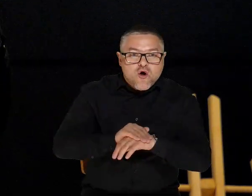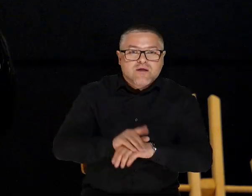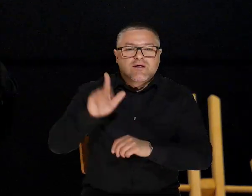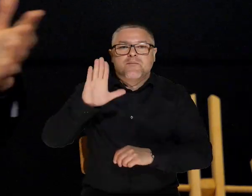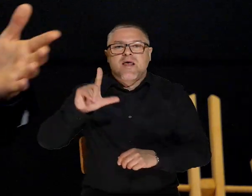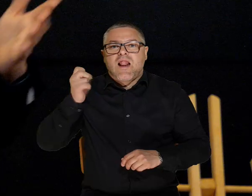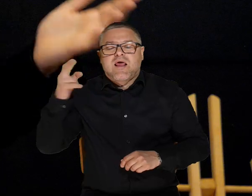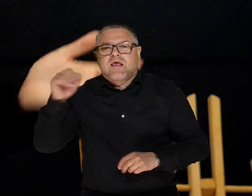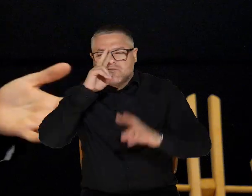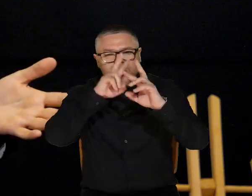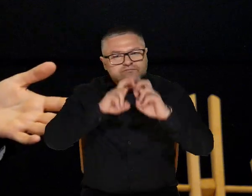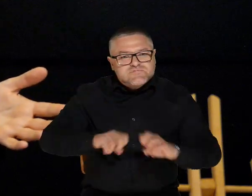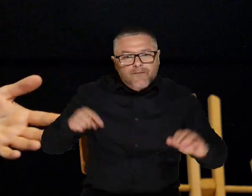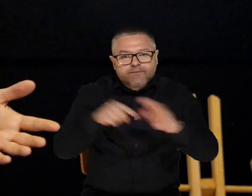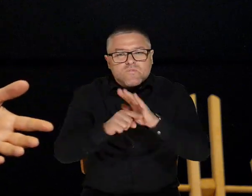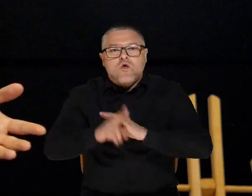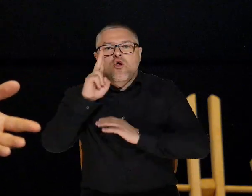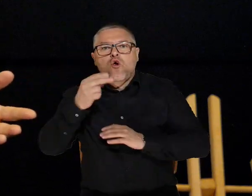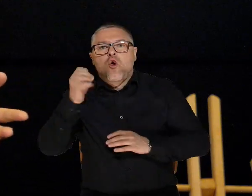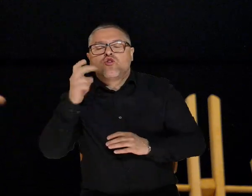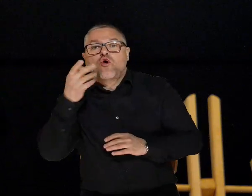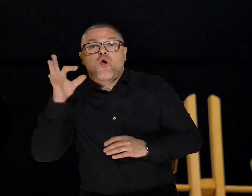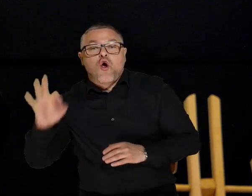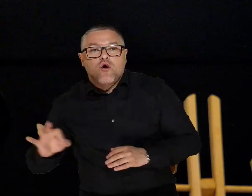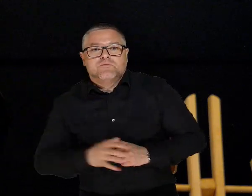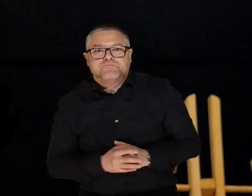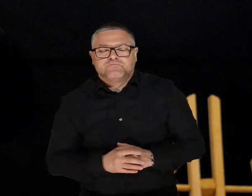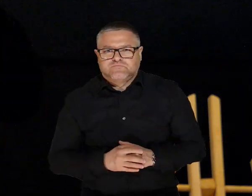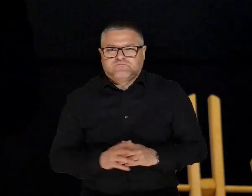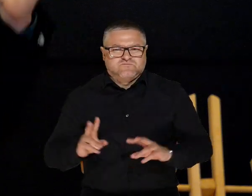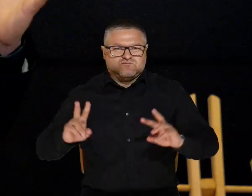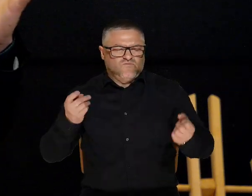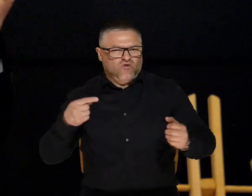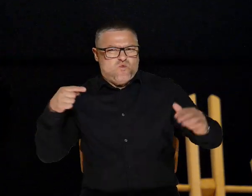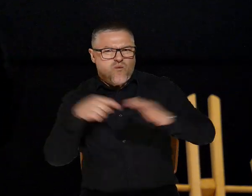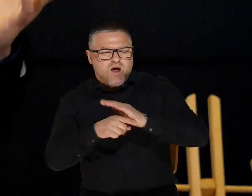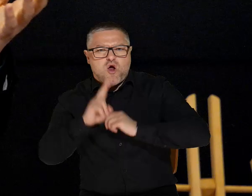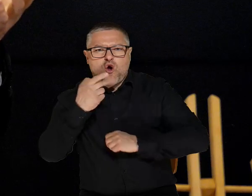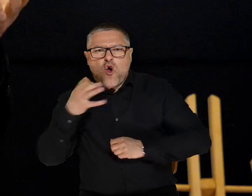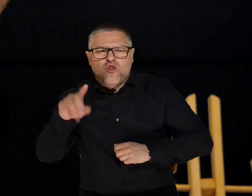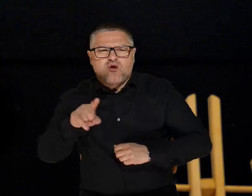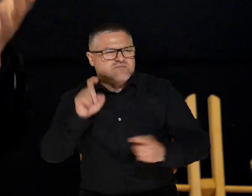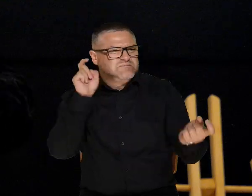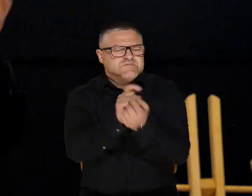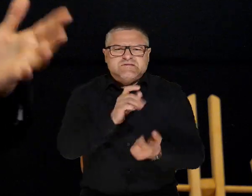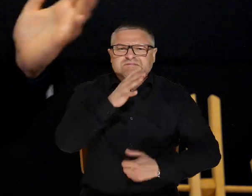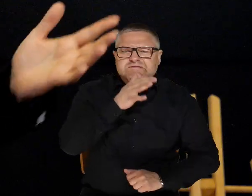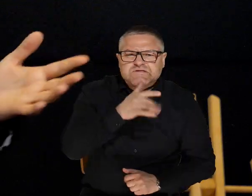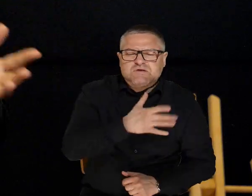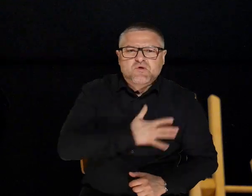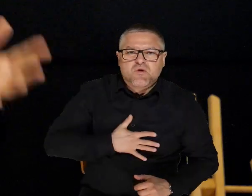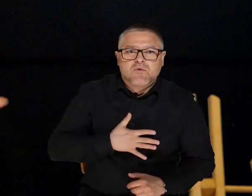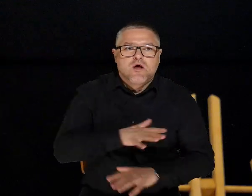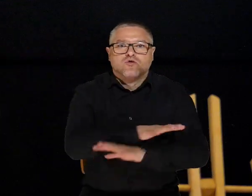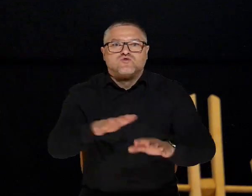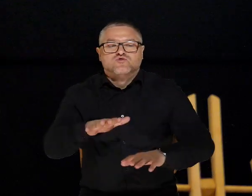Belgii badała to wśród imigrantów z Kongo. Znowu, skąd u imigrantów z Kongo jakiś antysemityzm? A się nagle okazuje, że bardzo duża część z